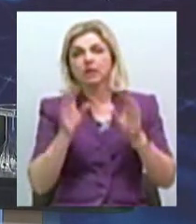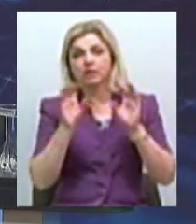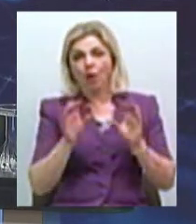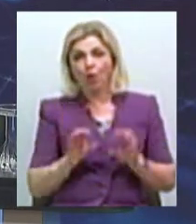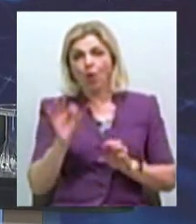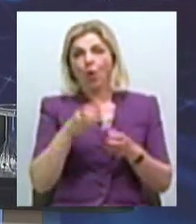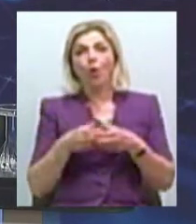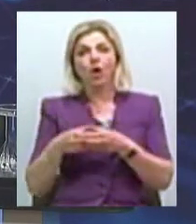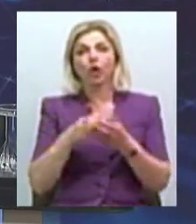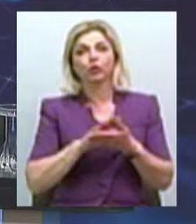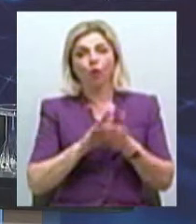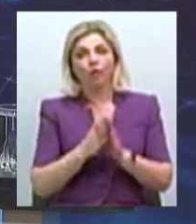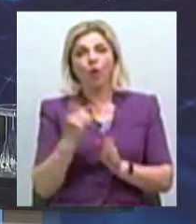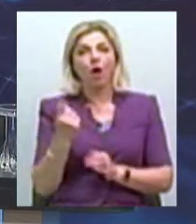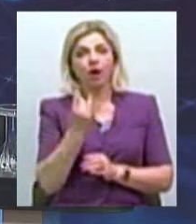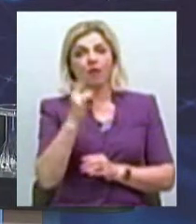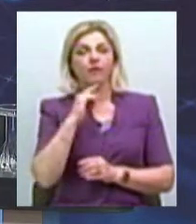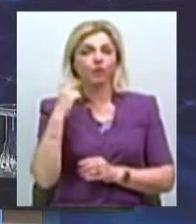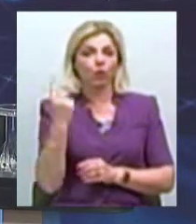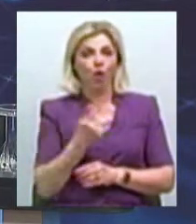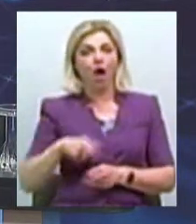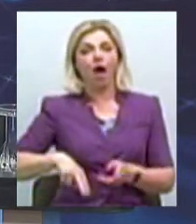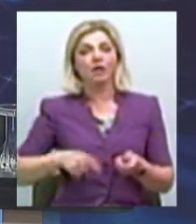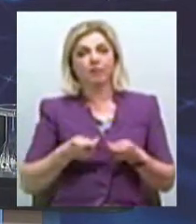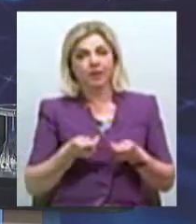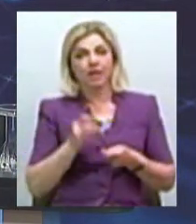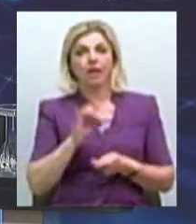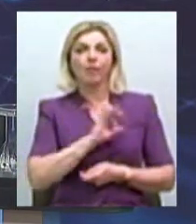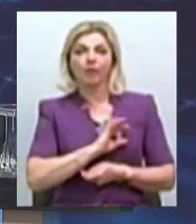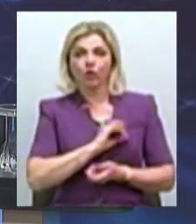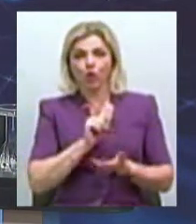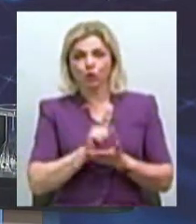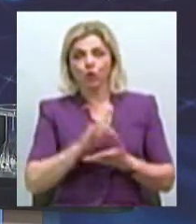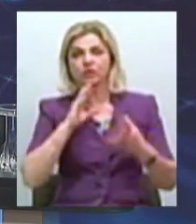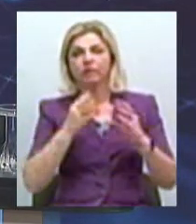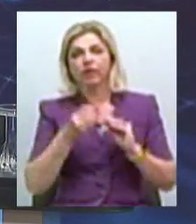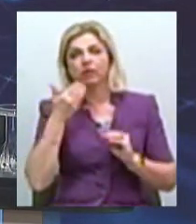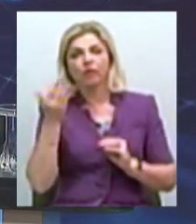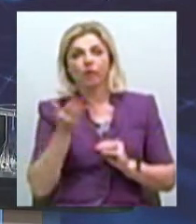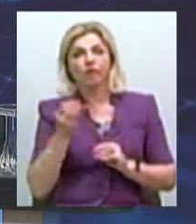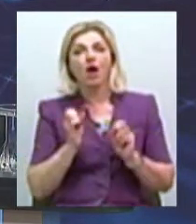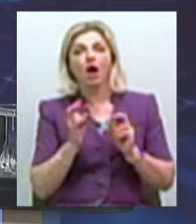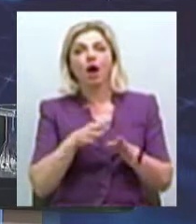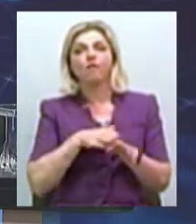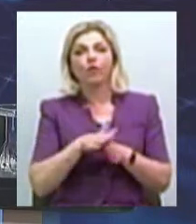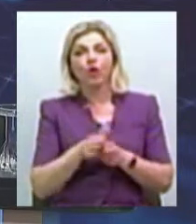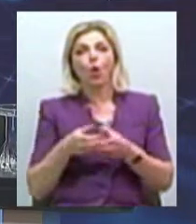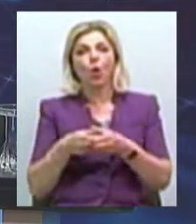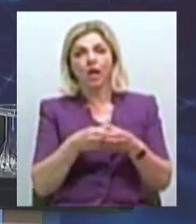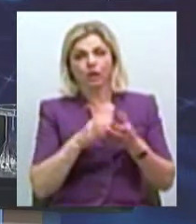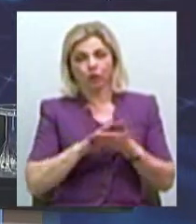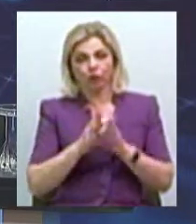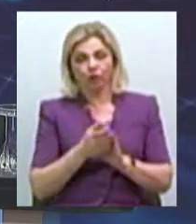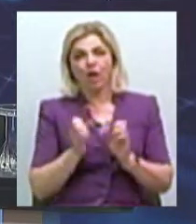колективні договори, раз на рік і адміністрація, і профспілка мають звітувати про те, як виконується колективний договір, як поліпшуються умови